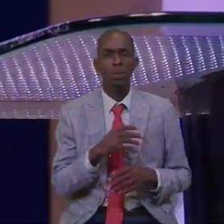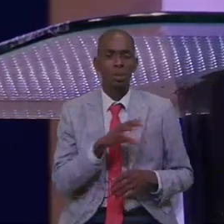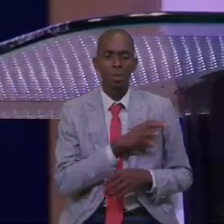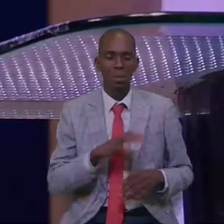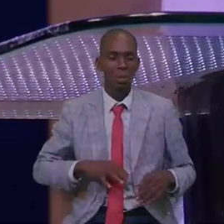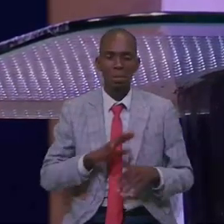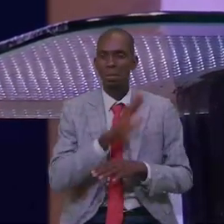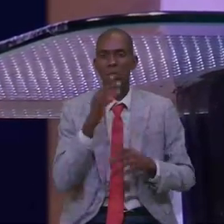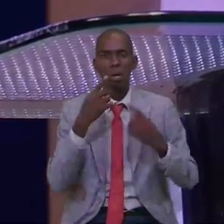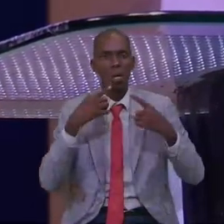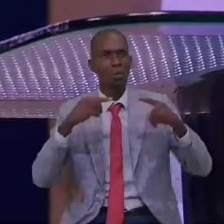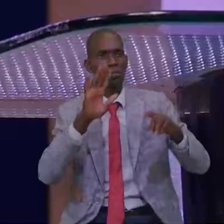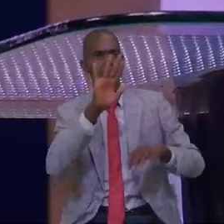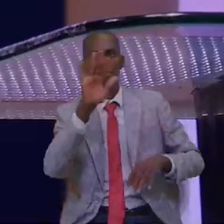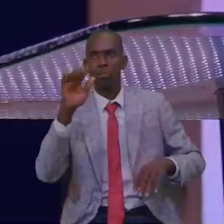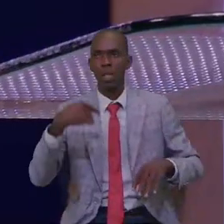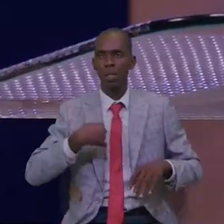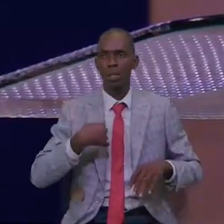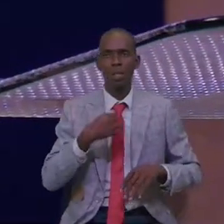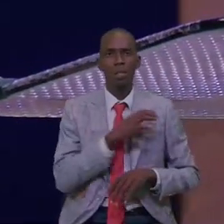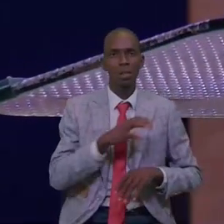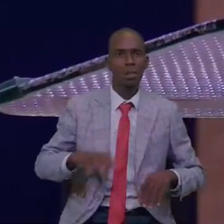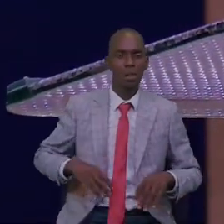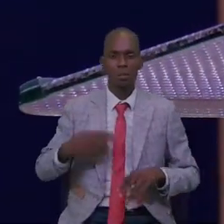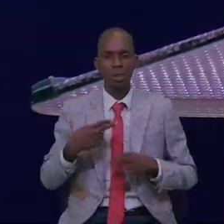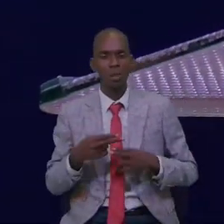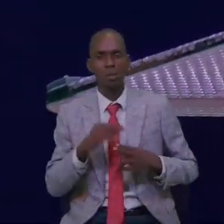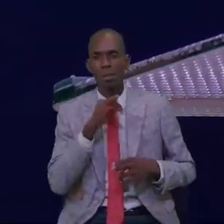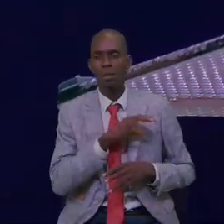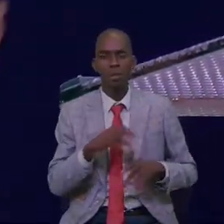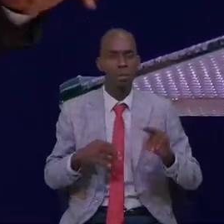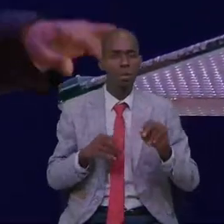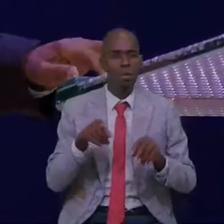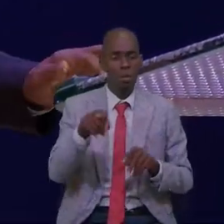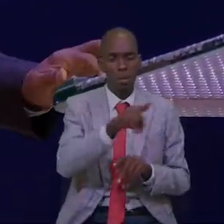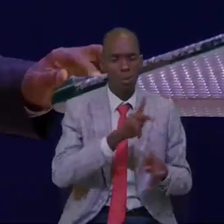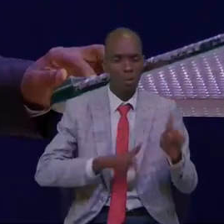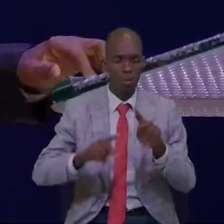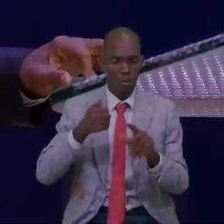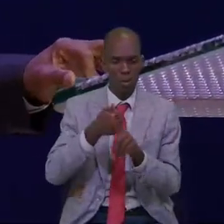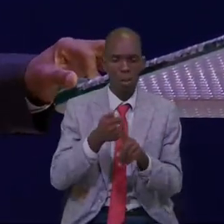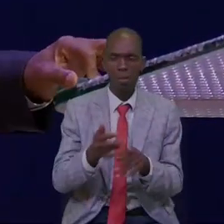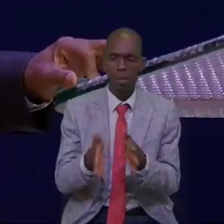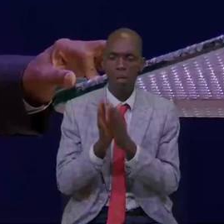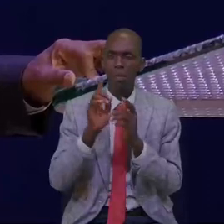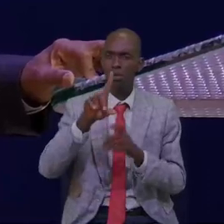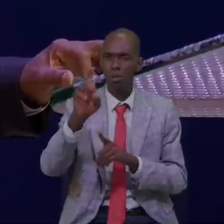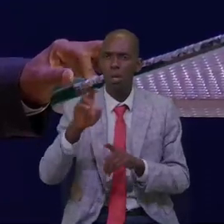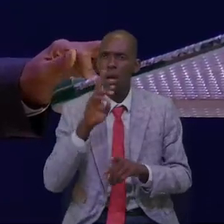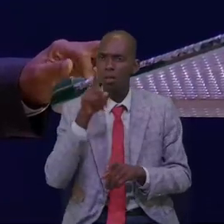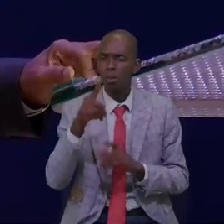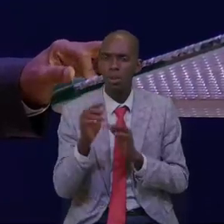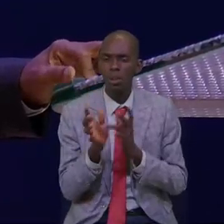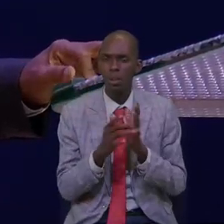leur a pas annoncé que je suis le Christ, que celui-ci est le Christ. Nous avons entendu que Christ serait né